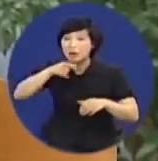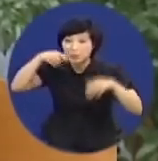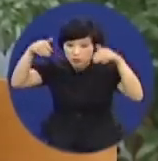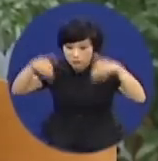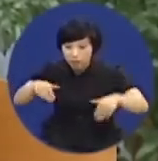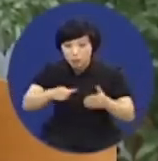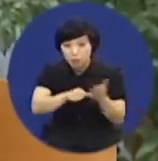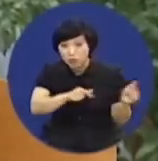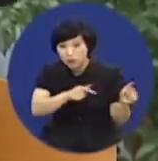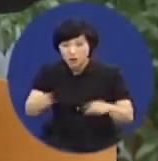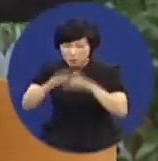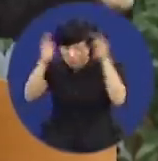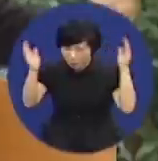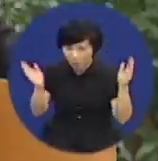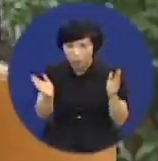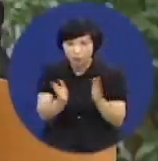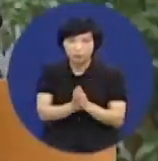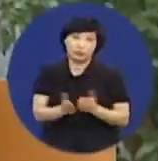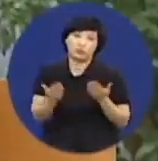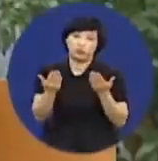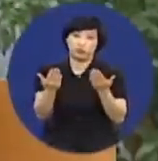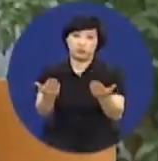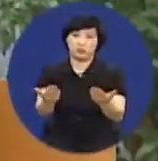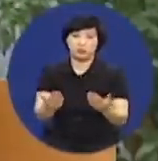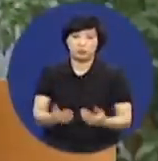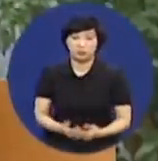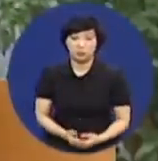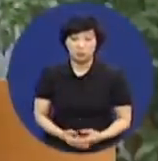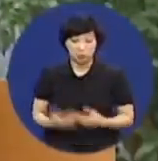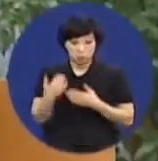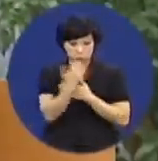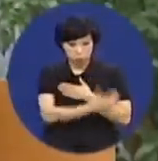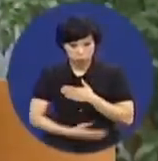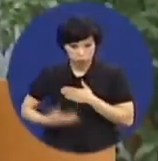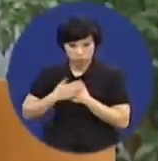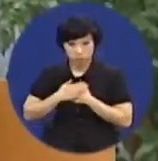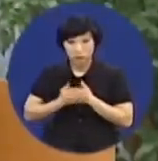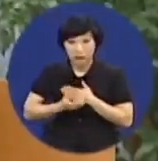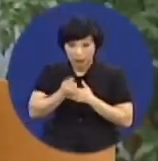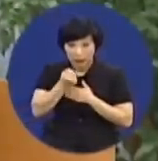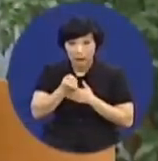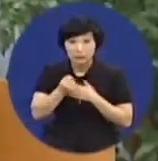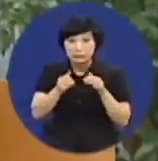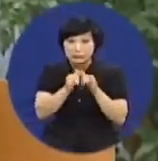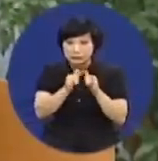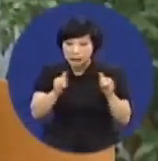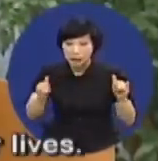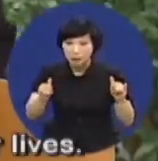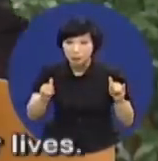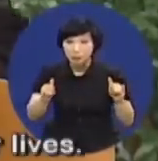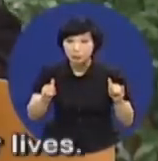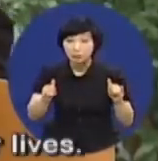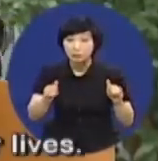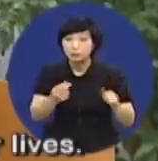太陽と雨と万物をすべて与え、肉体がある間に